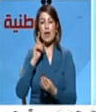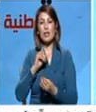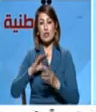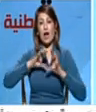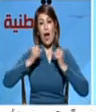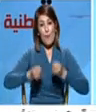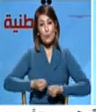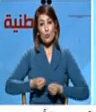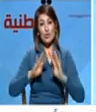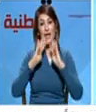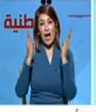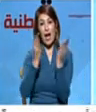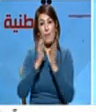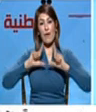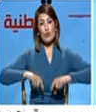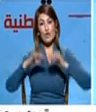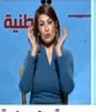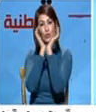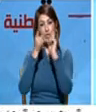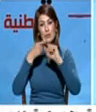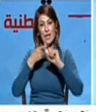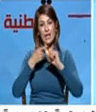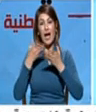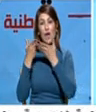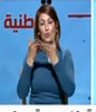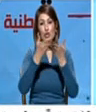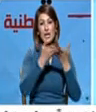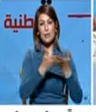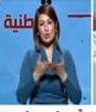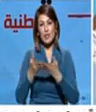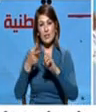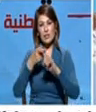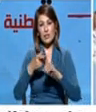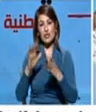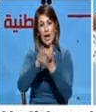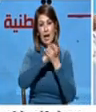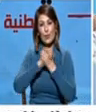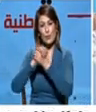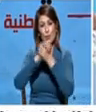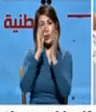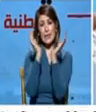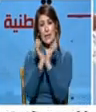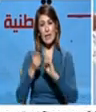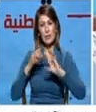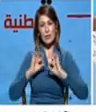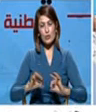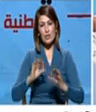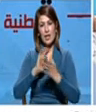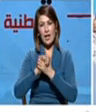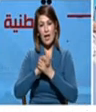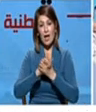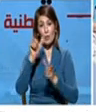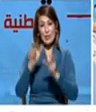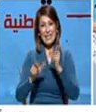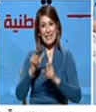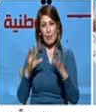وزاره الشؤون الاجتماعيه حول المساعدات بمصادر الاتحاد التونسي للتضامن الاجتماعي المساعدات في الجهات